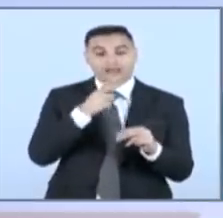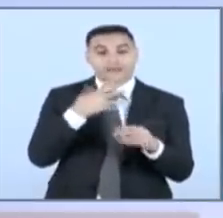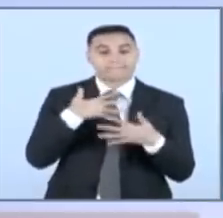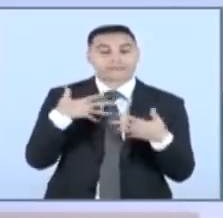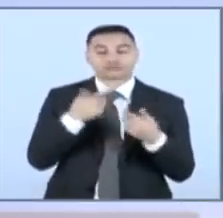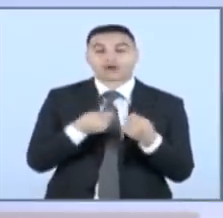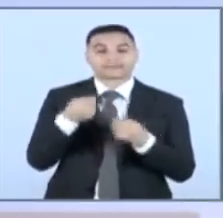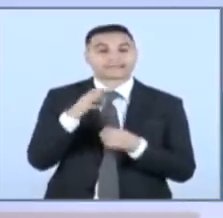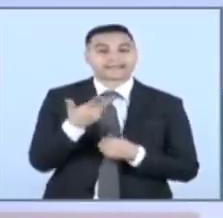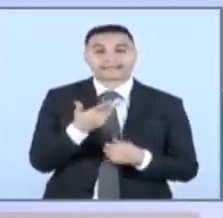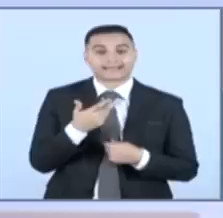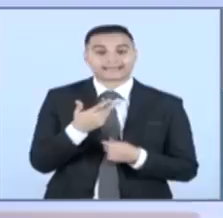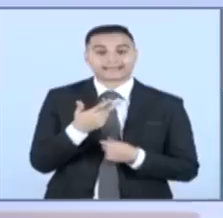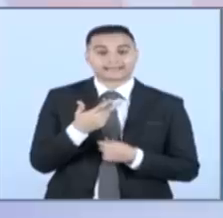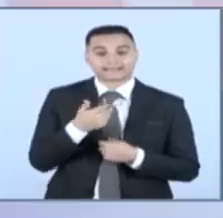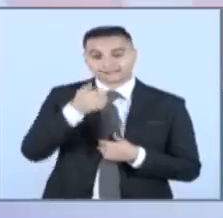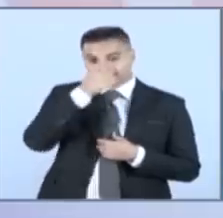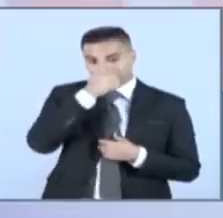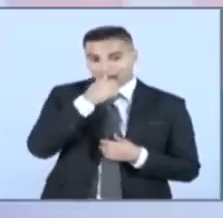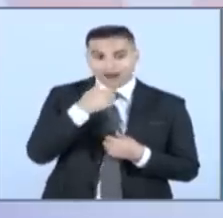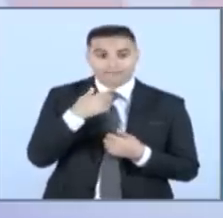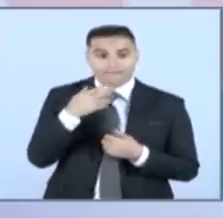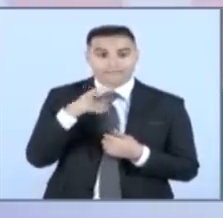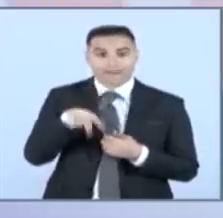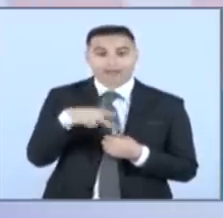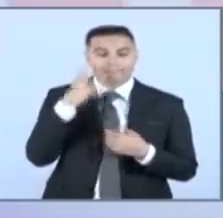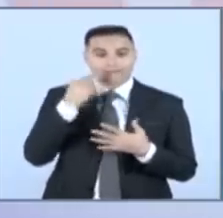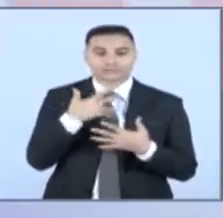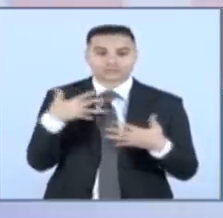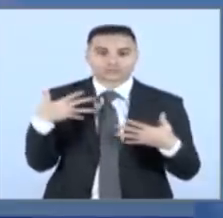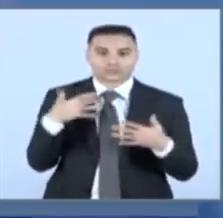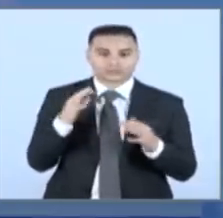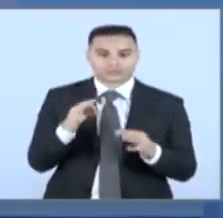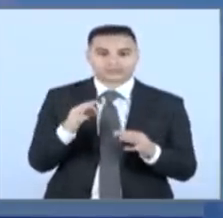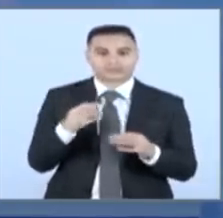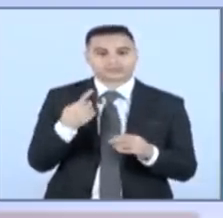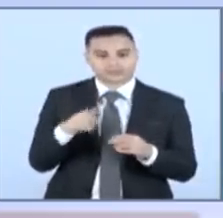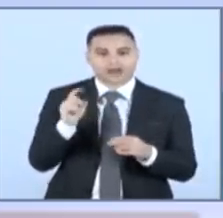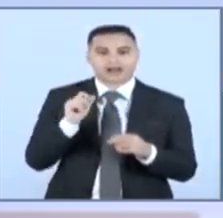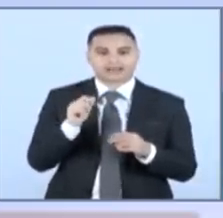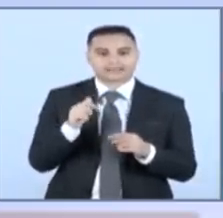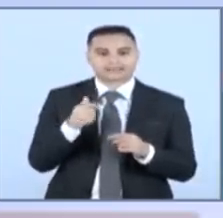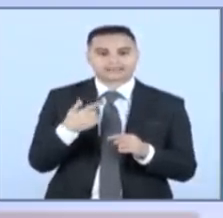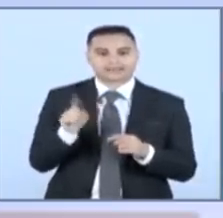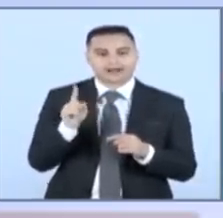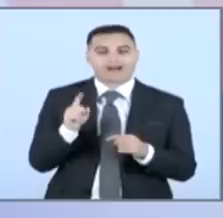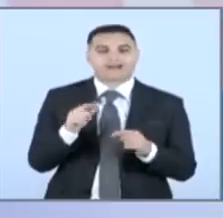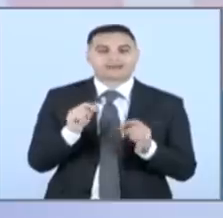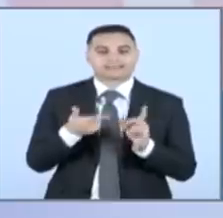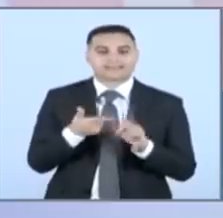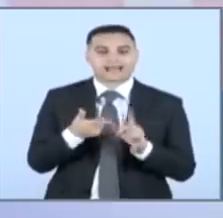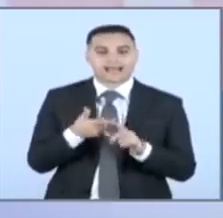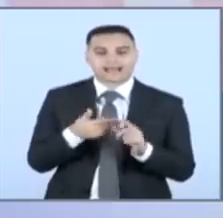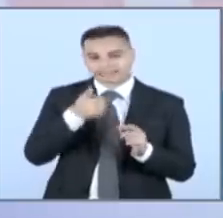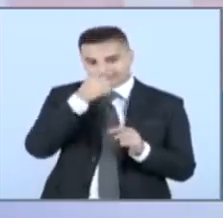حاجه بتبسطك وايه اكتر حاجه بتزعلك؟ لما بلعب كوره اكتر حاجه بتبسطني. صح، آسر موافق.